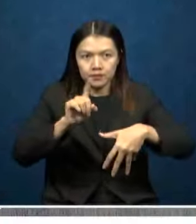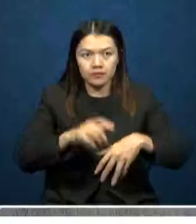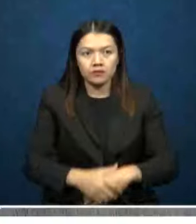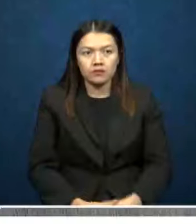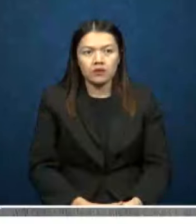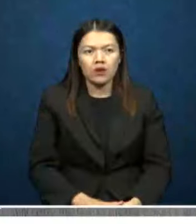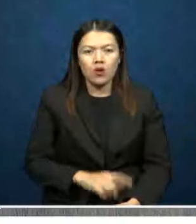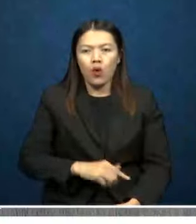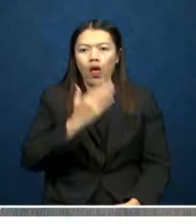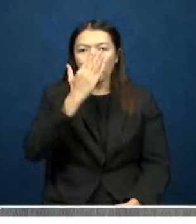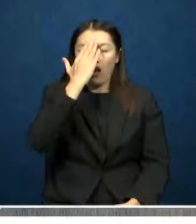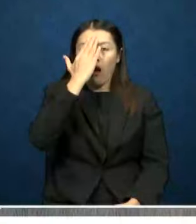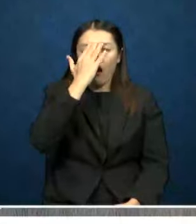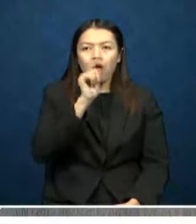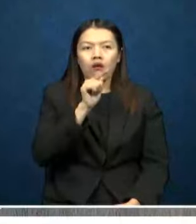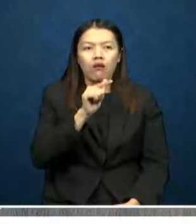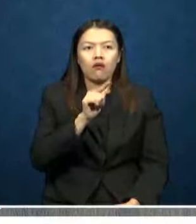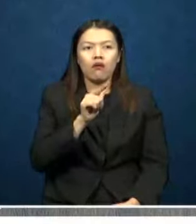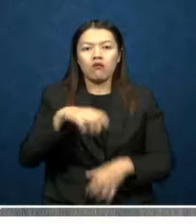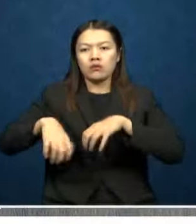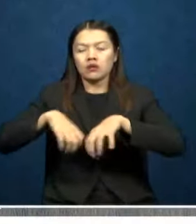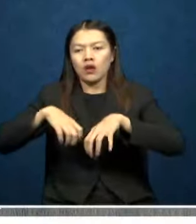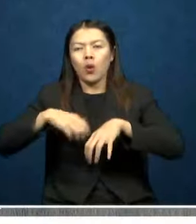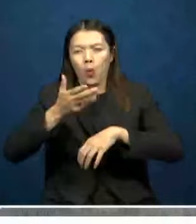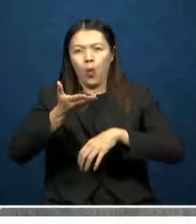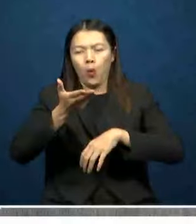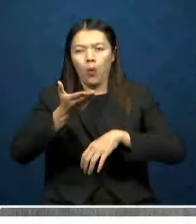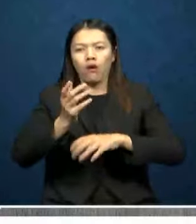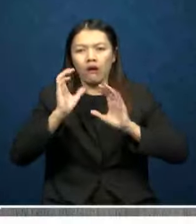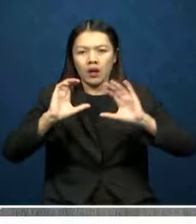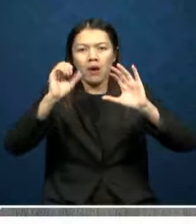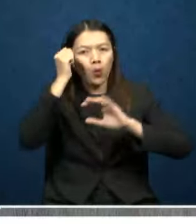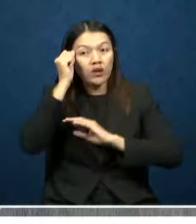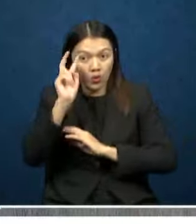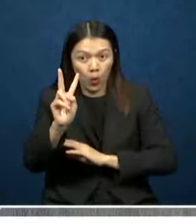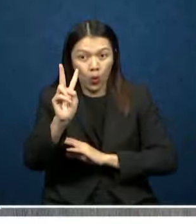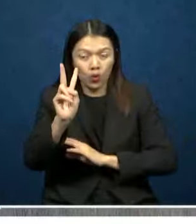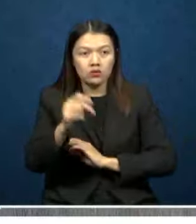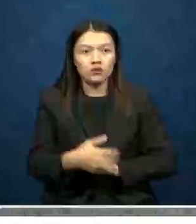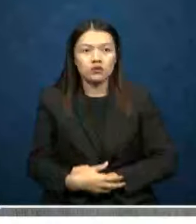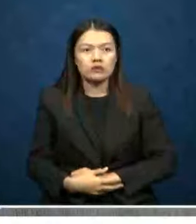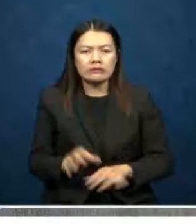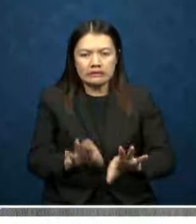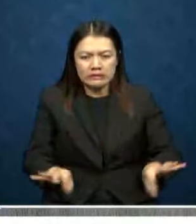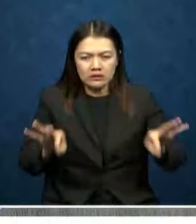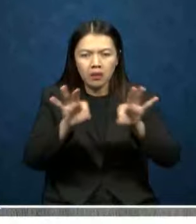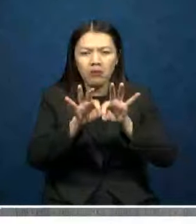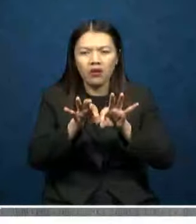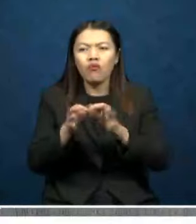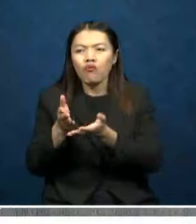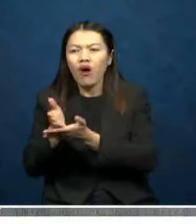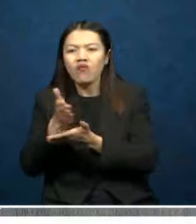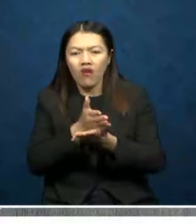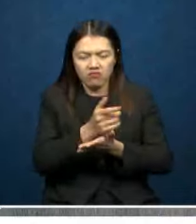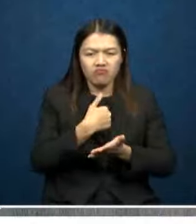กระชั้นชิดเนี่ยฝ่ายบริหารจัดการได้ร้องขอไปวที่รัฐบาล 2วันก็ด้วยความจำเป็นด้วยกันทั้งทั้ง 2ฝ่าย